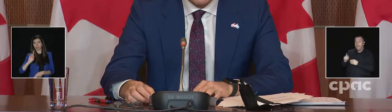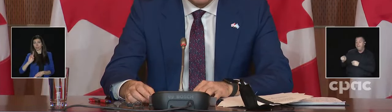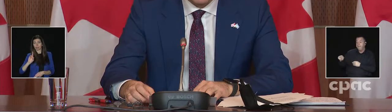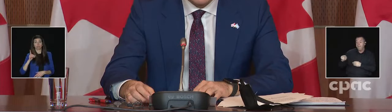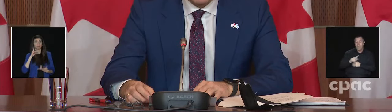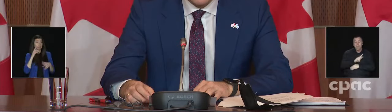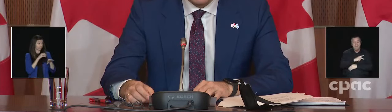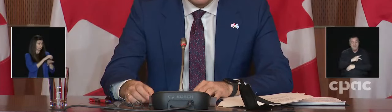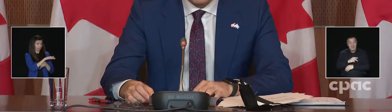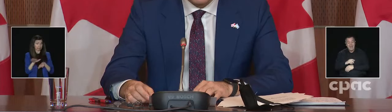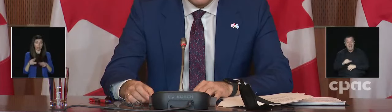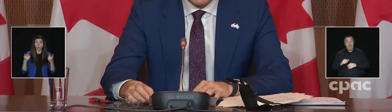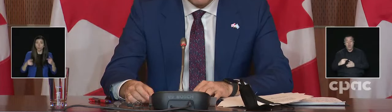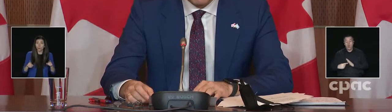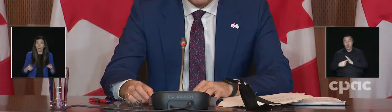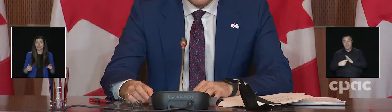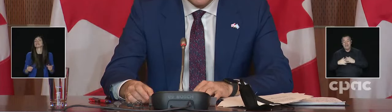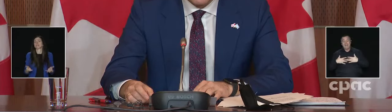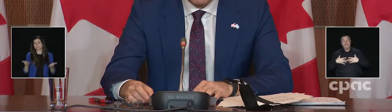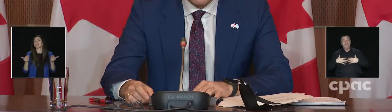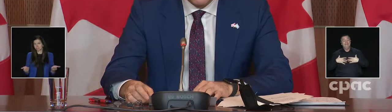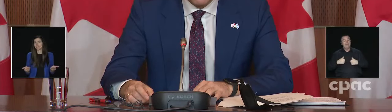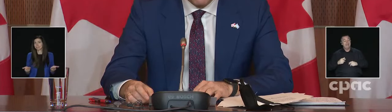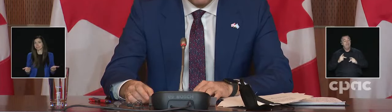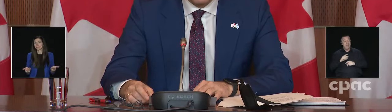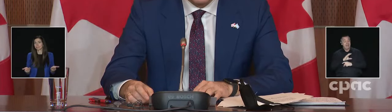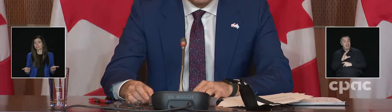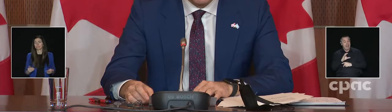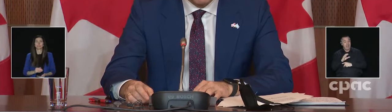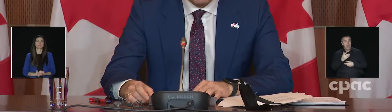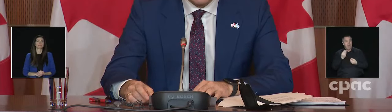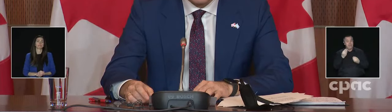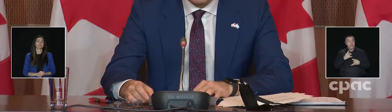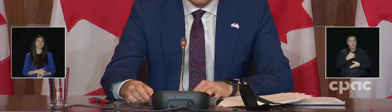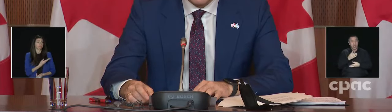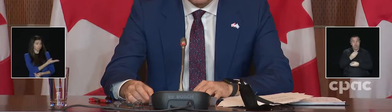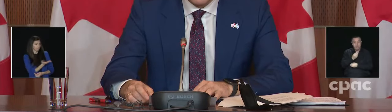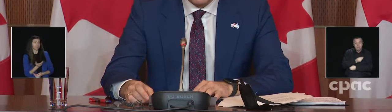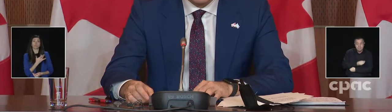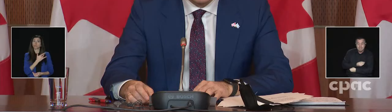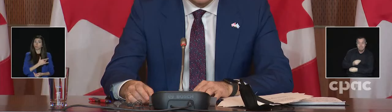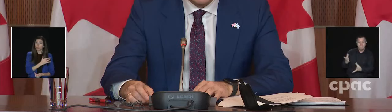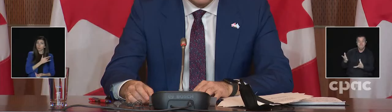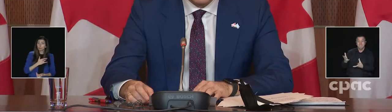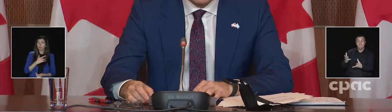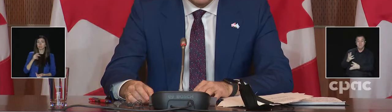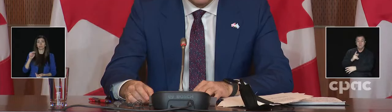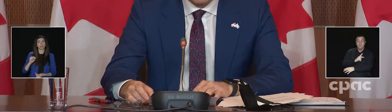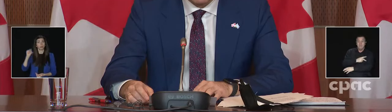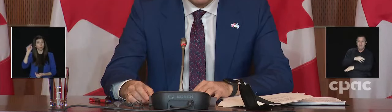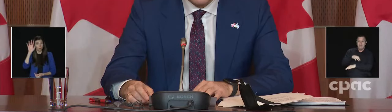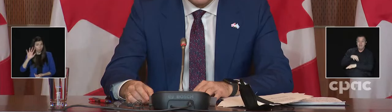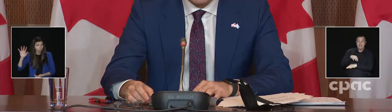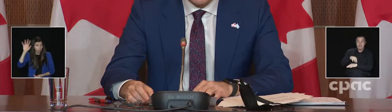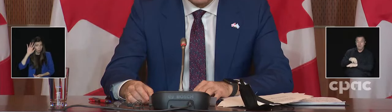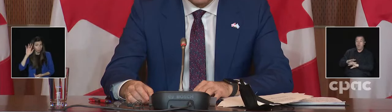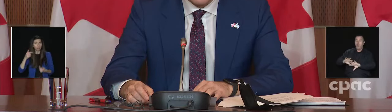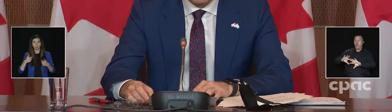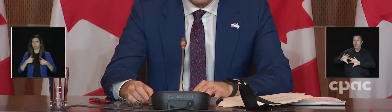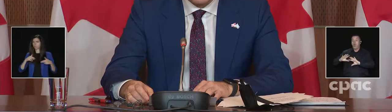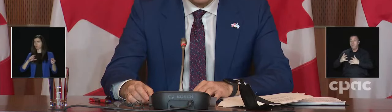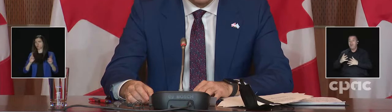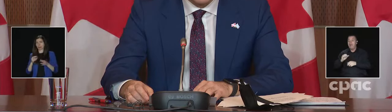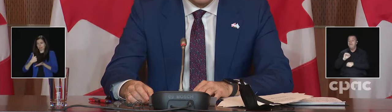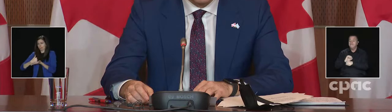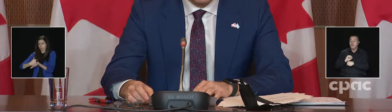les représentants de l'Agence de la santé publique du Canada ont fourni aux provinces et aux territoires des indications au sujet des livraisons